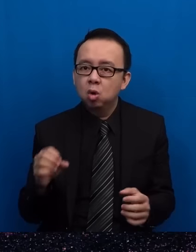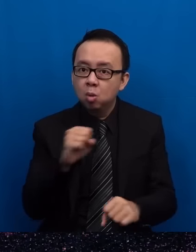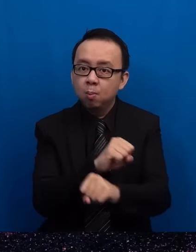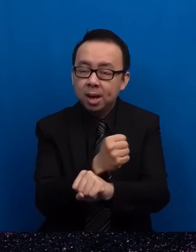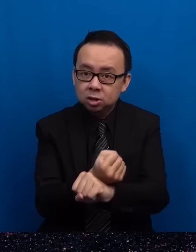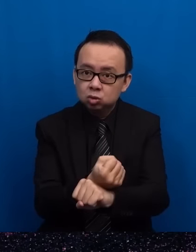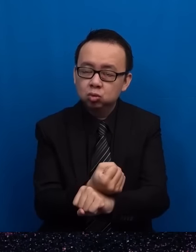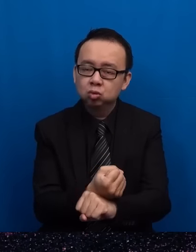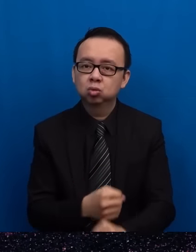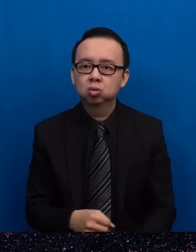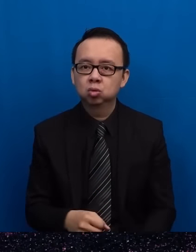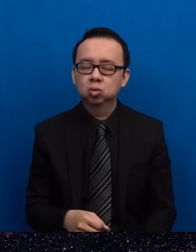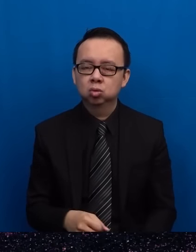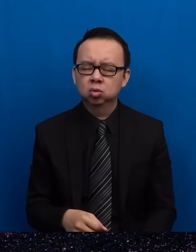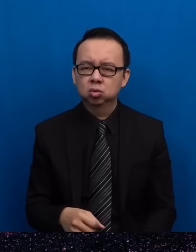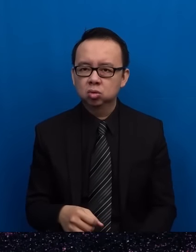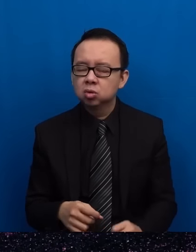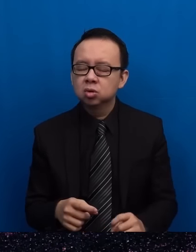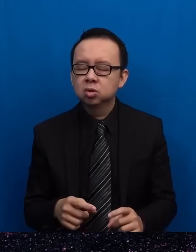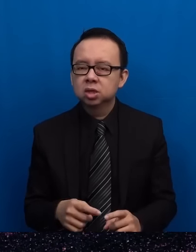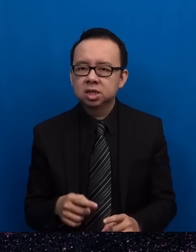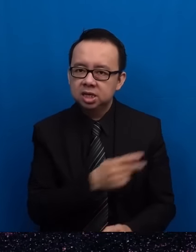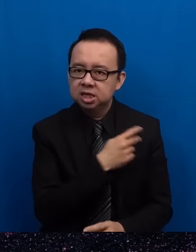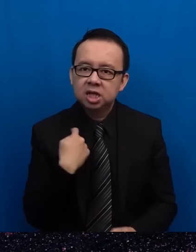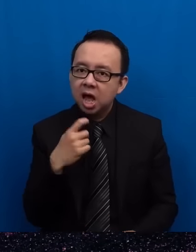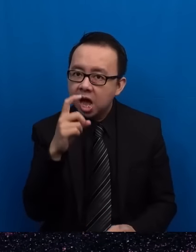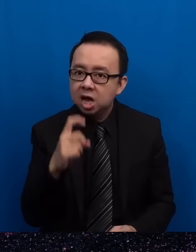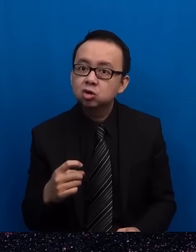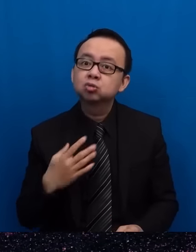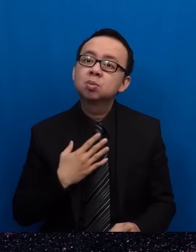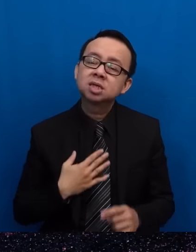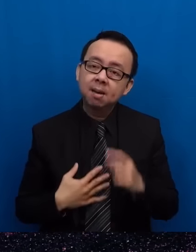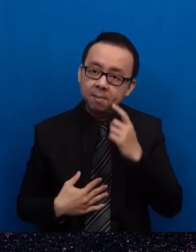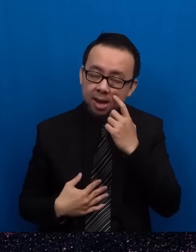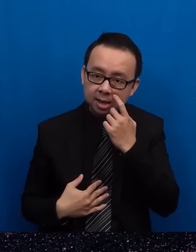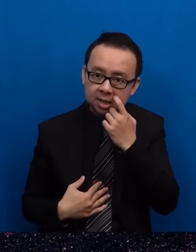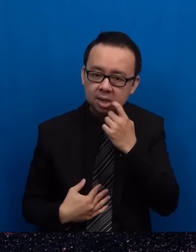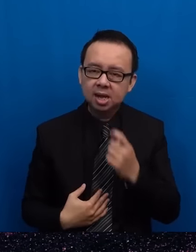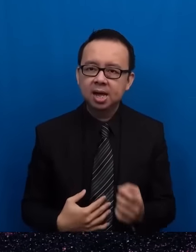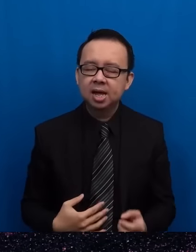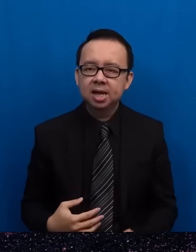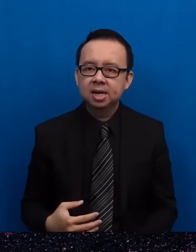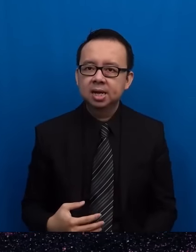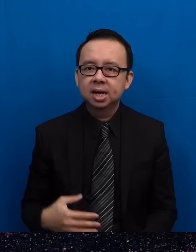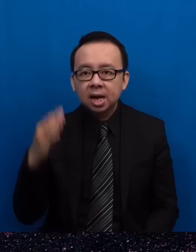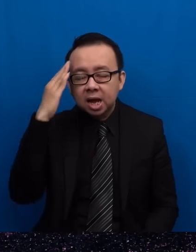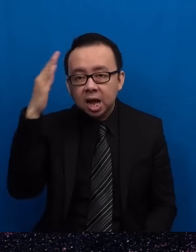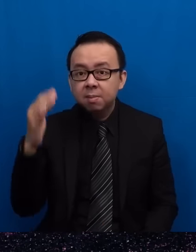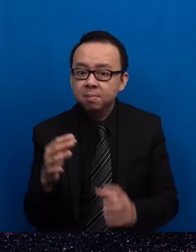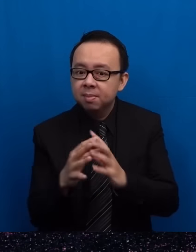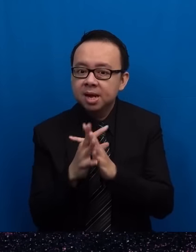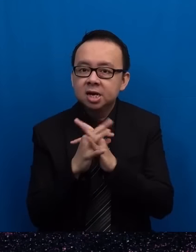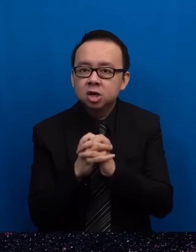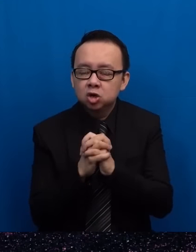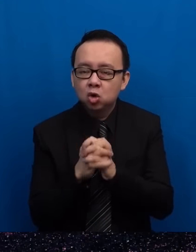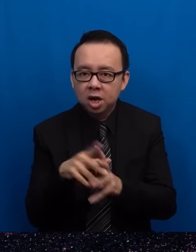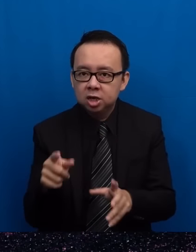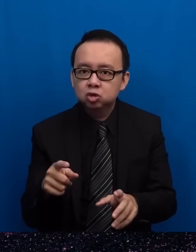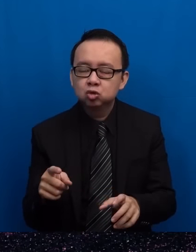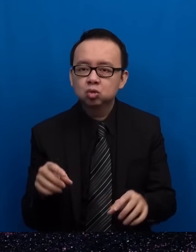Pasti nanti akan diberikan. Kapan doa itu mulai bekerja di dalam kita? Ketika kita